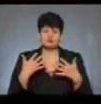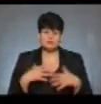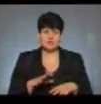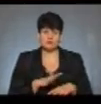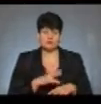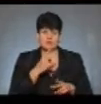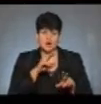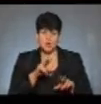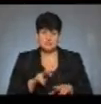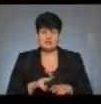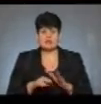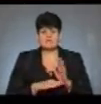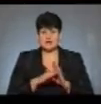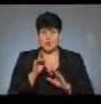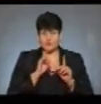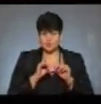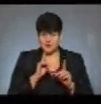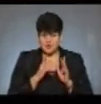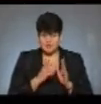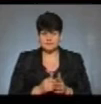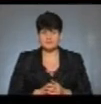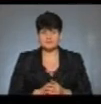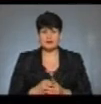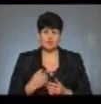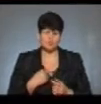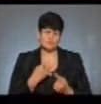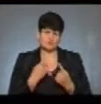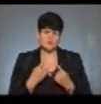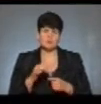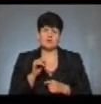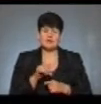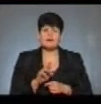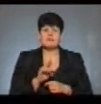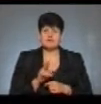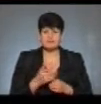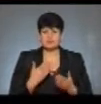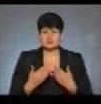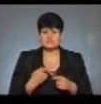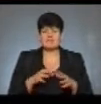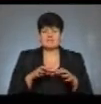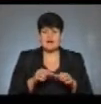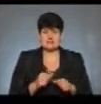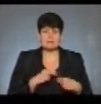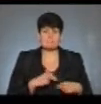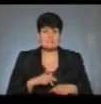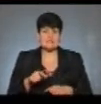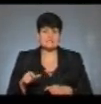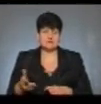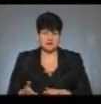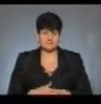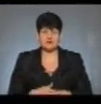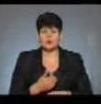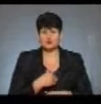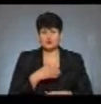розгляді Верховної Ради. Так, ми він потім був... про нього поговоримо, да? І хочу детальніше про те, як реагували власники, дуже... працівники. Я хочу